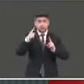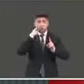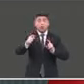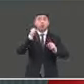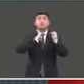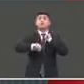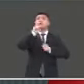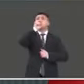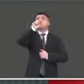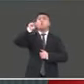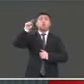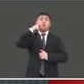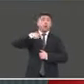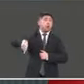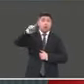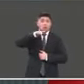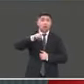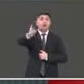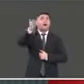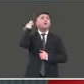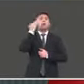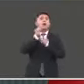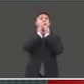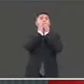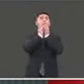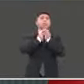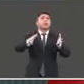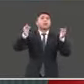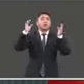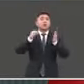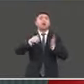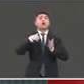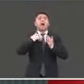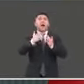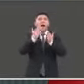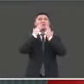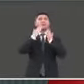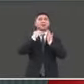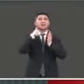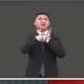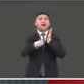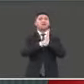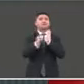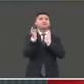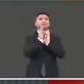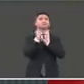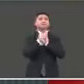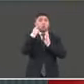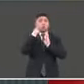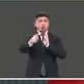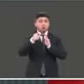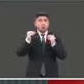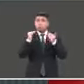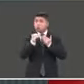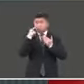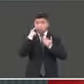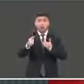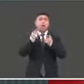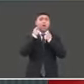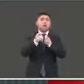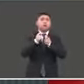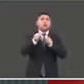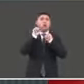üniversitemiz önceden ilan ettikleri akademik takvime uygun şekilde eğitim-öğretim